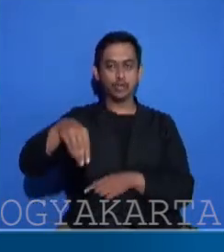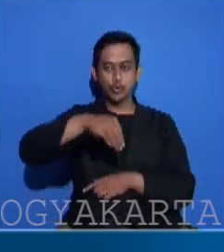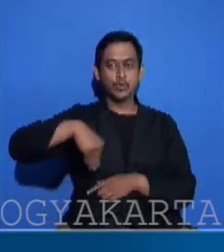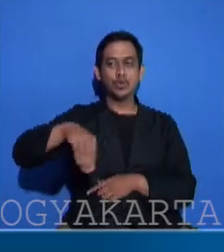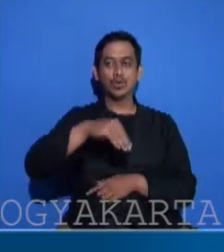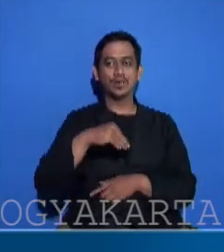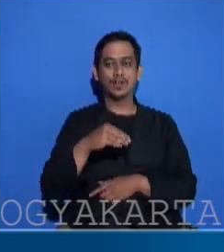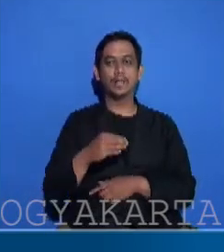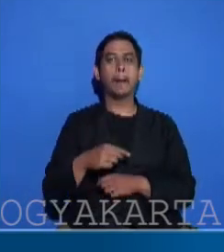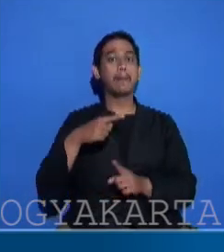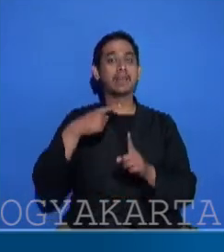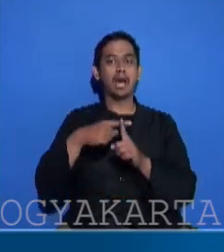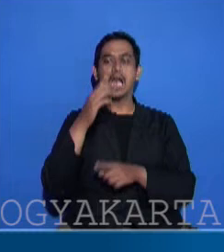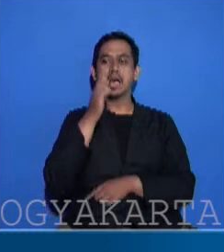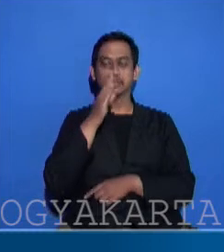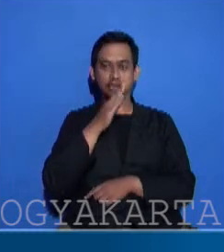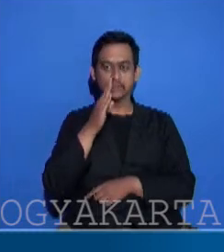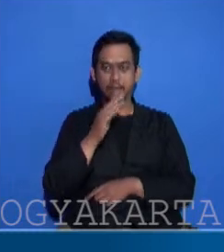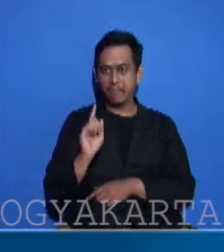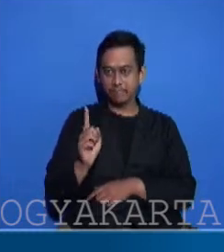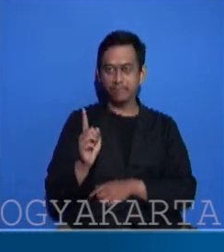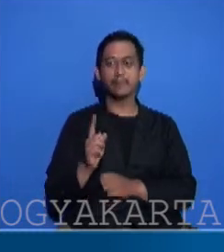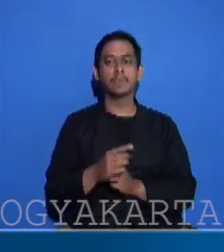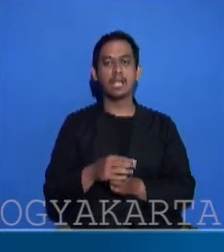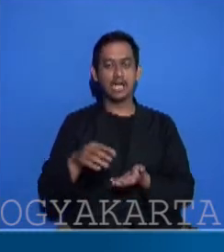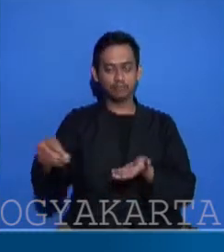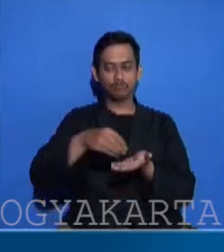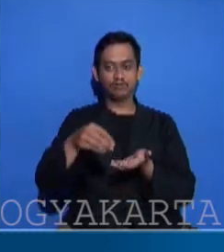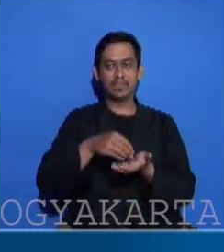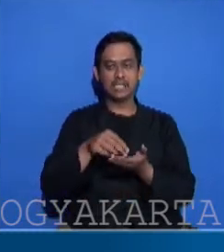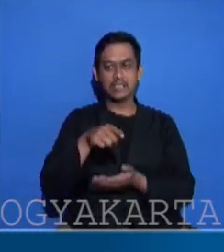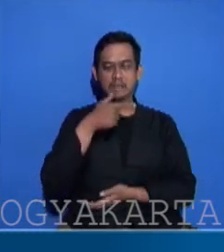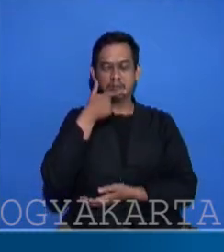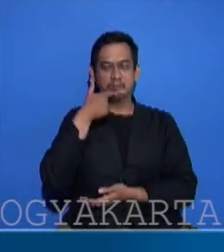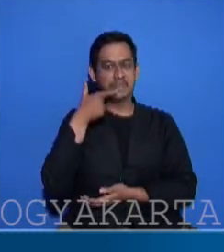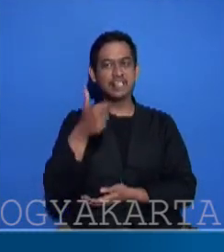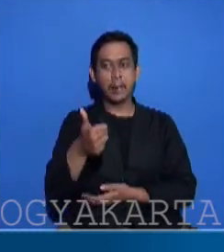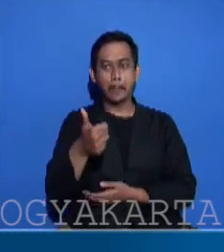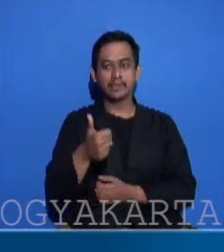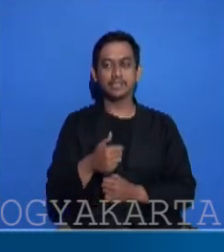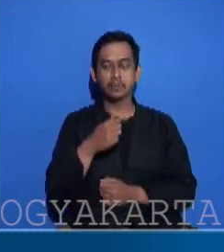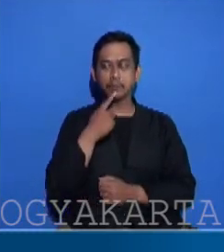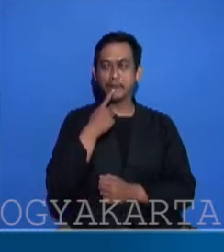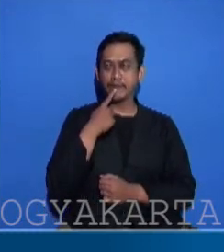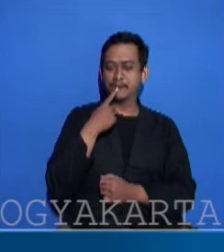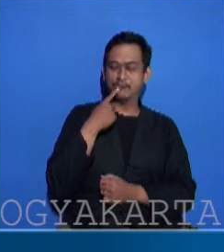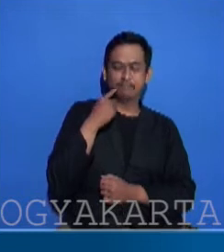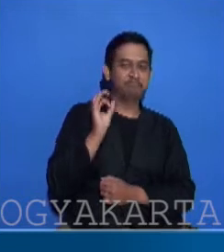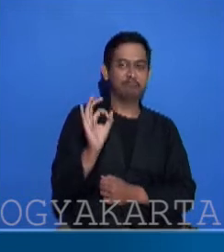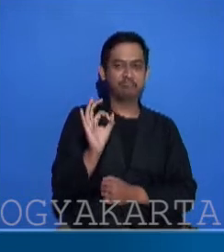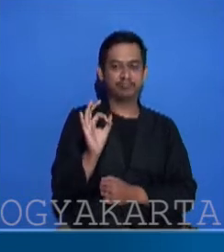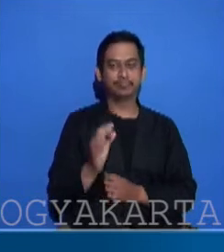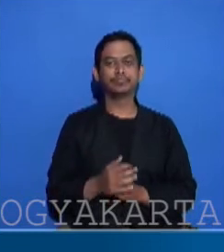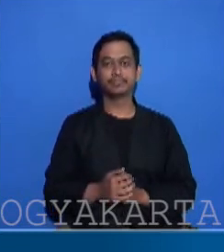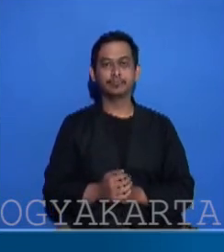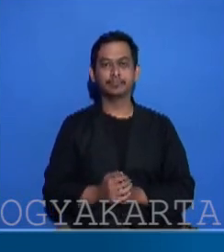dan tambah cabai rawit yang ada di meja soal rasa Jangan Ditanya mantap bener mak